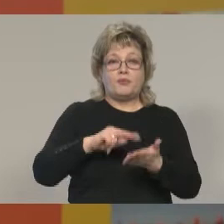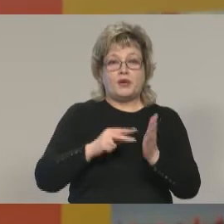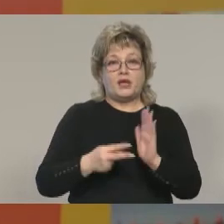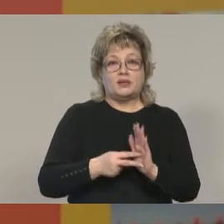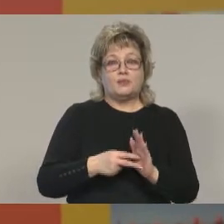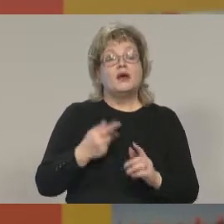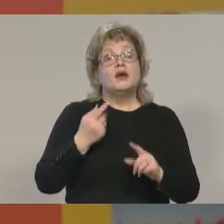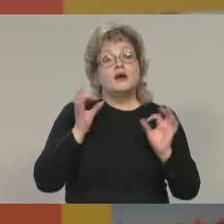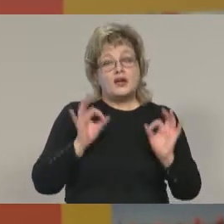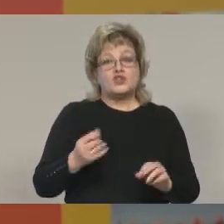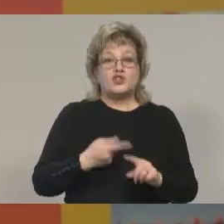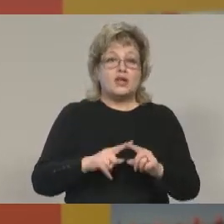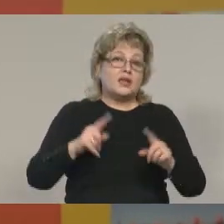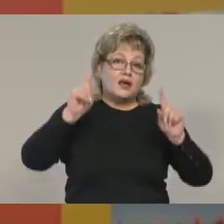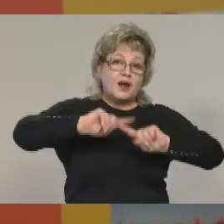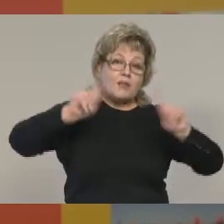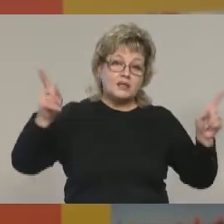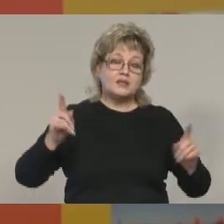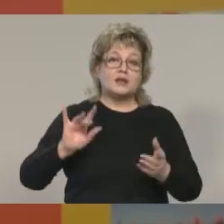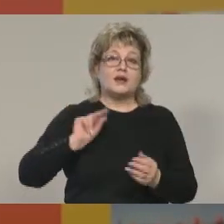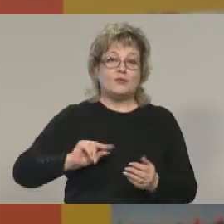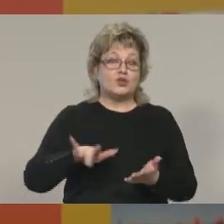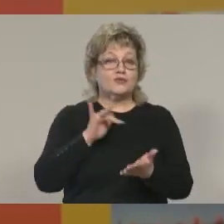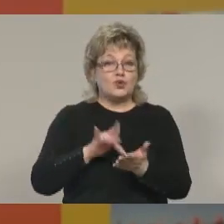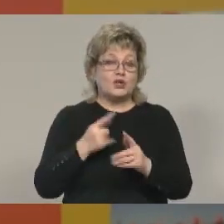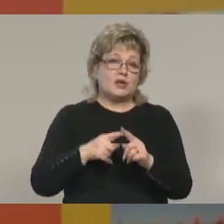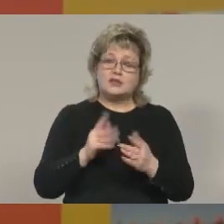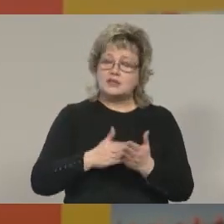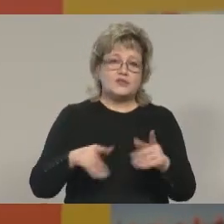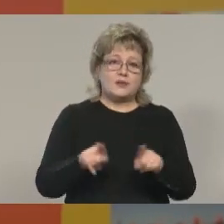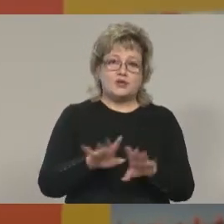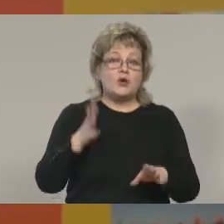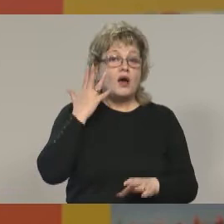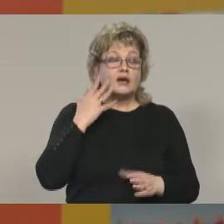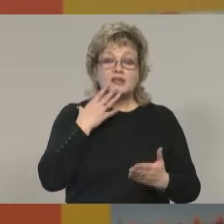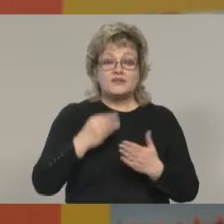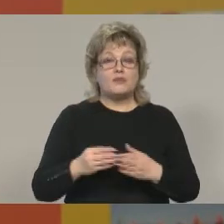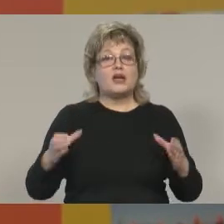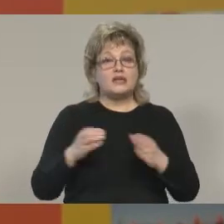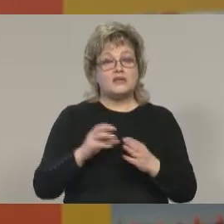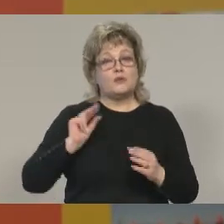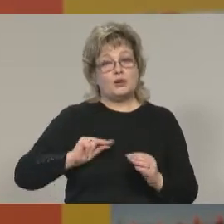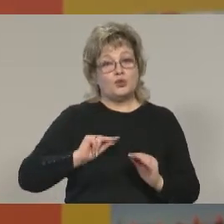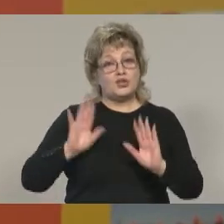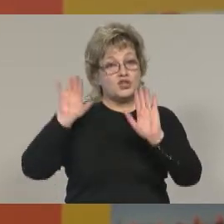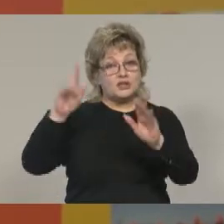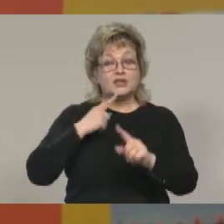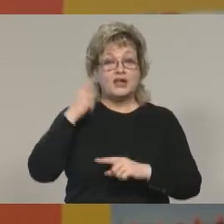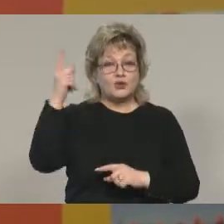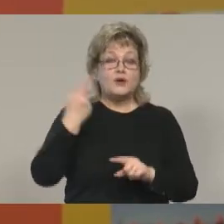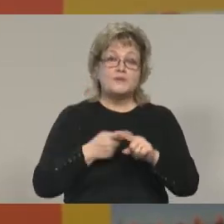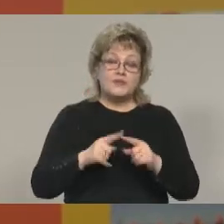это романтика. Вот если просто работать где-то в городе у себя, когда живешь, это совсем не то. А когда ты со своим коллективом работаешь где-то далеко,